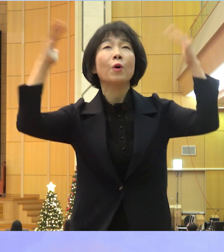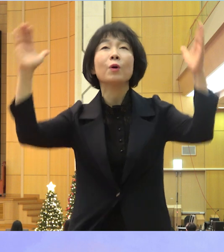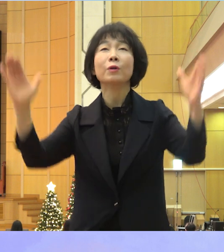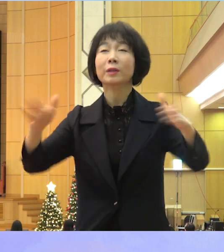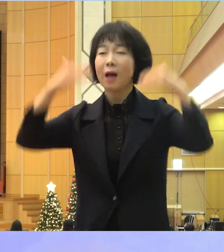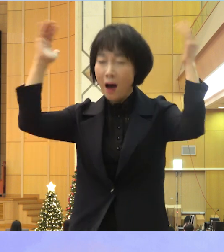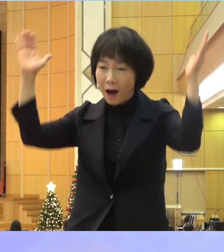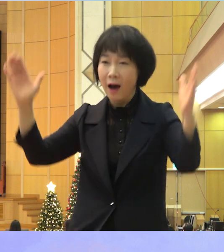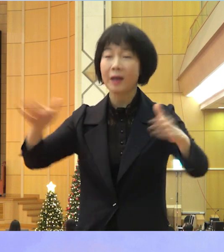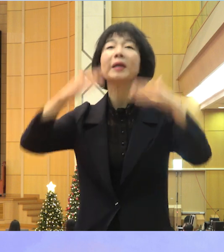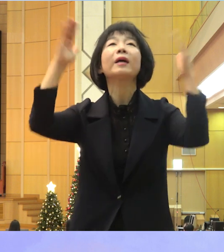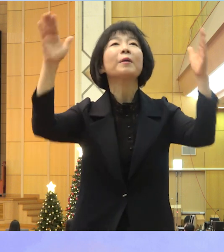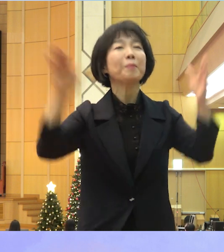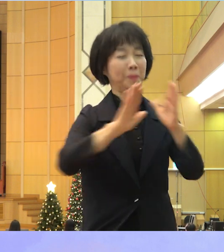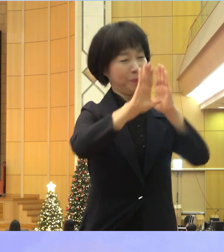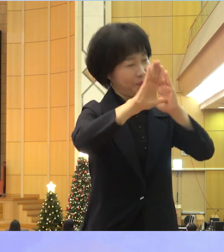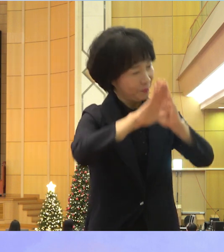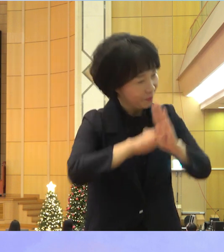사나운